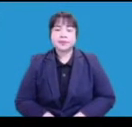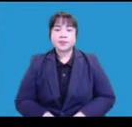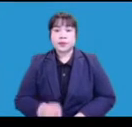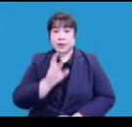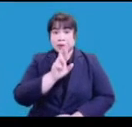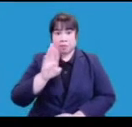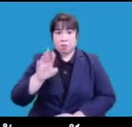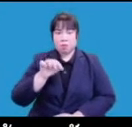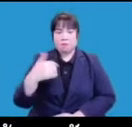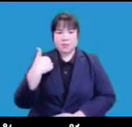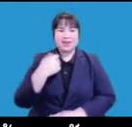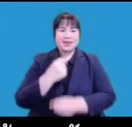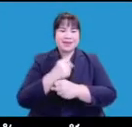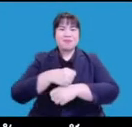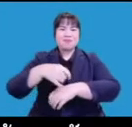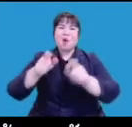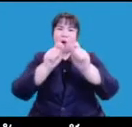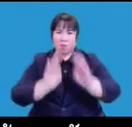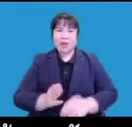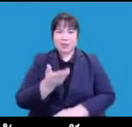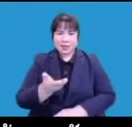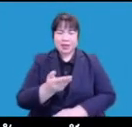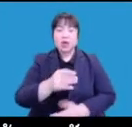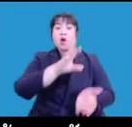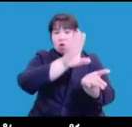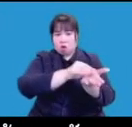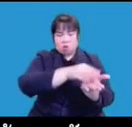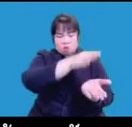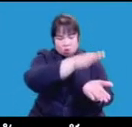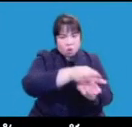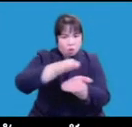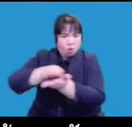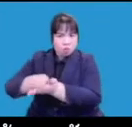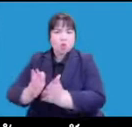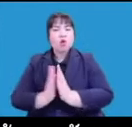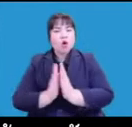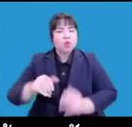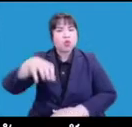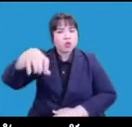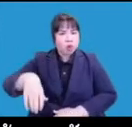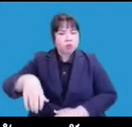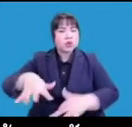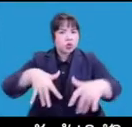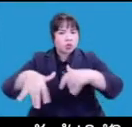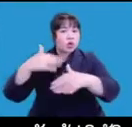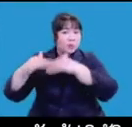ระบบนะครับได้ถูกออกแบบมาตามนี้นะครับตอนขั้นแรกเป็นการรวมข้อมูลก่อนนี่ต้องขอบคุณทางกรมการพัฒนาชุมชนนะครับมีจปท.